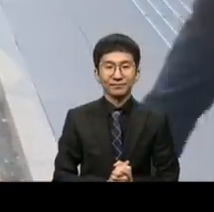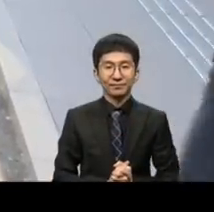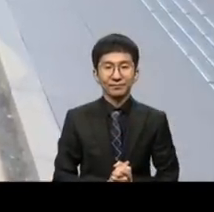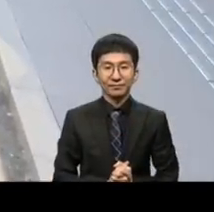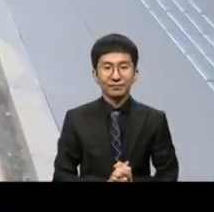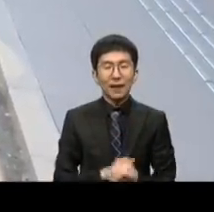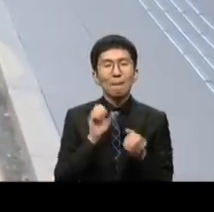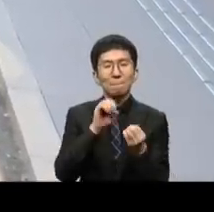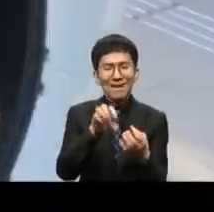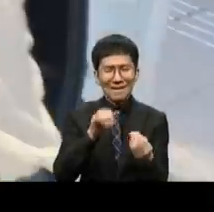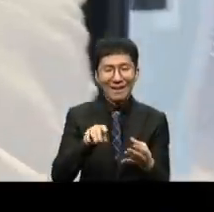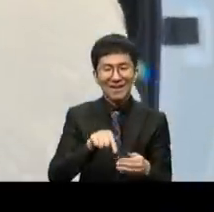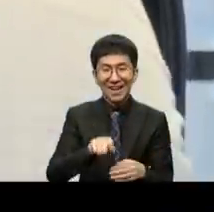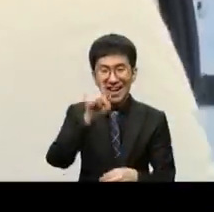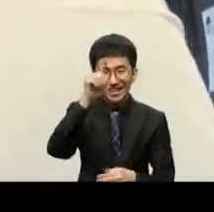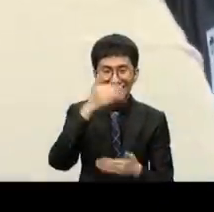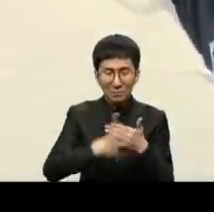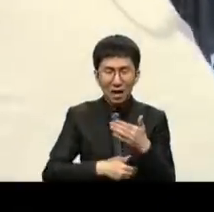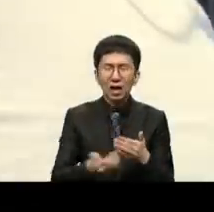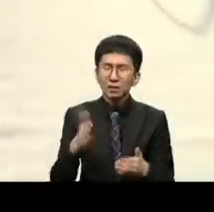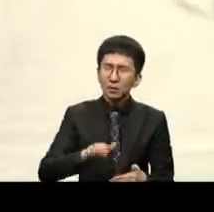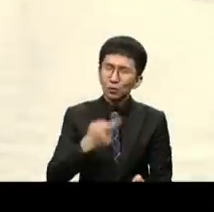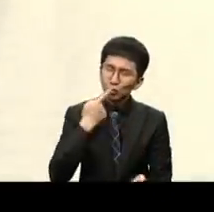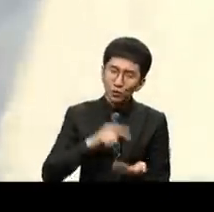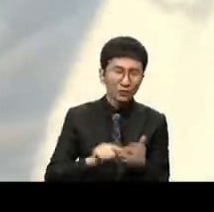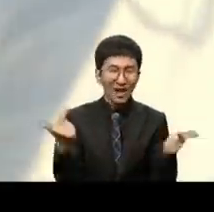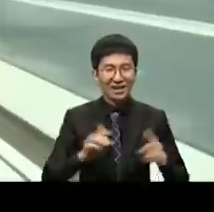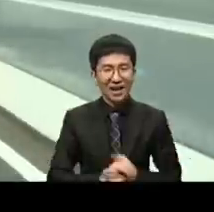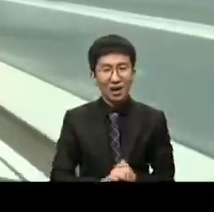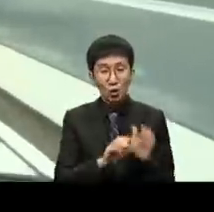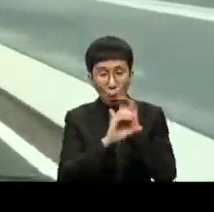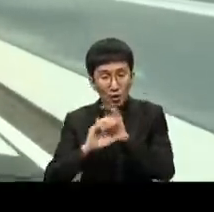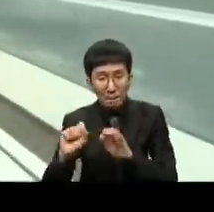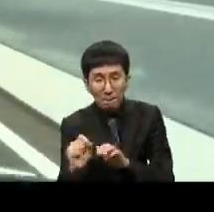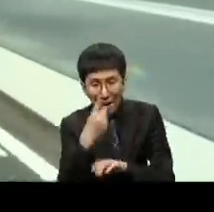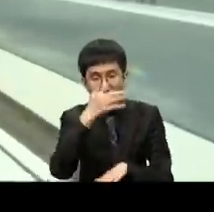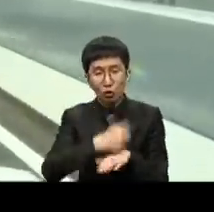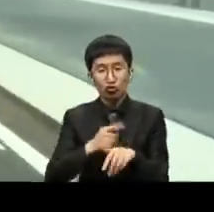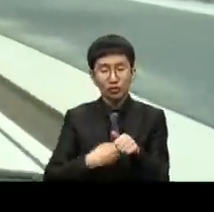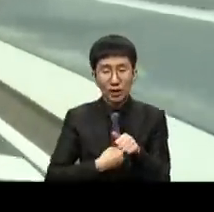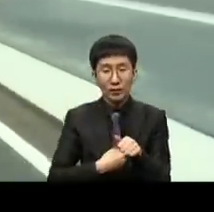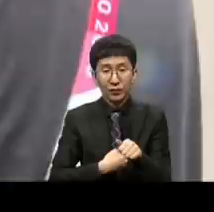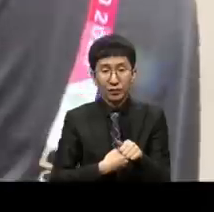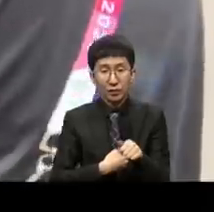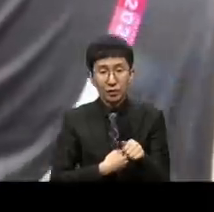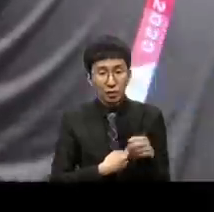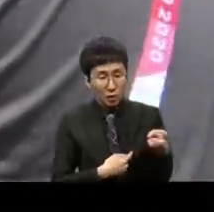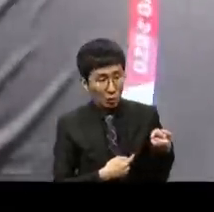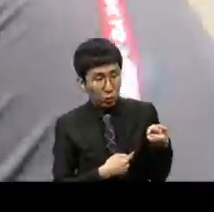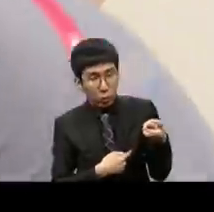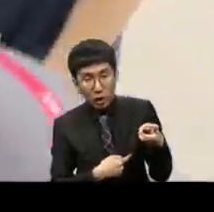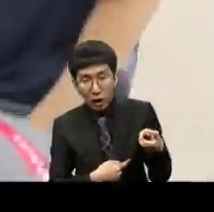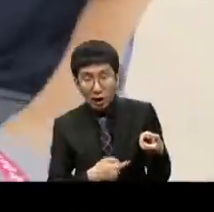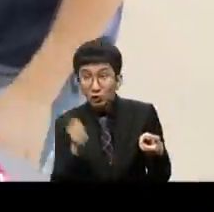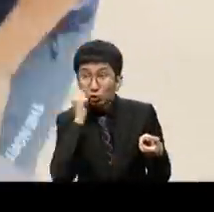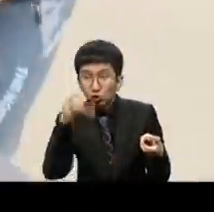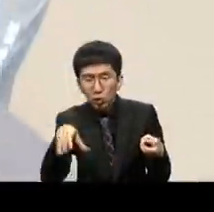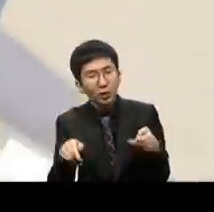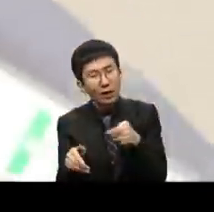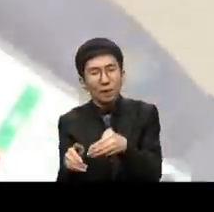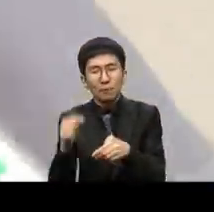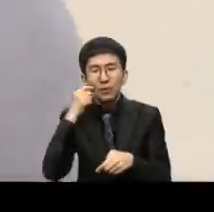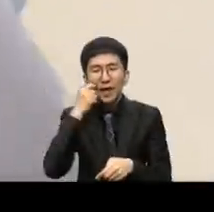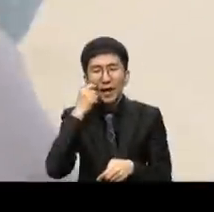남은 것은 배달. 하지만 만만치 않습니다. 코로나19로 차량의 선수촌 진입이 불가능해 선수들이 밖으로